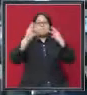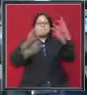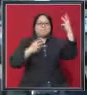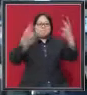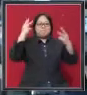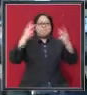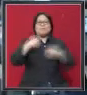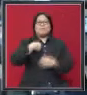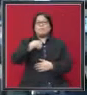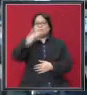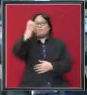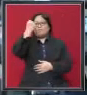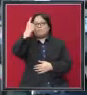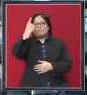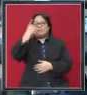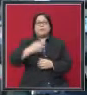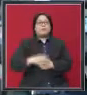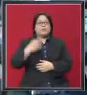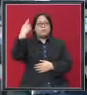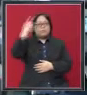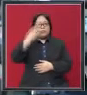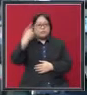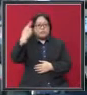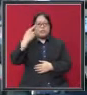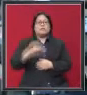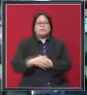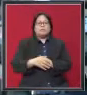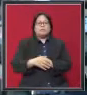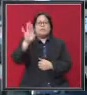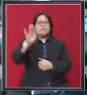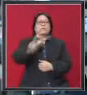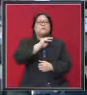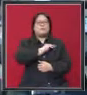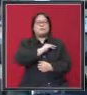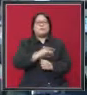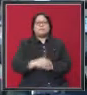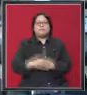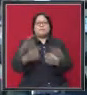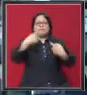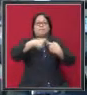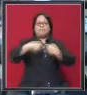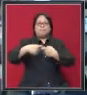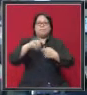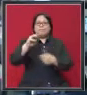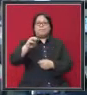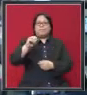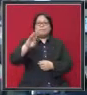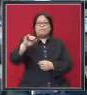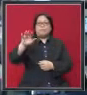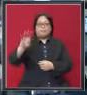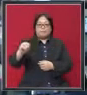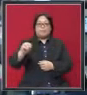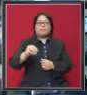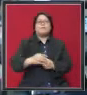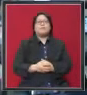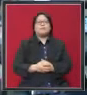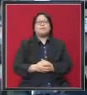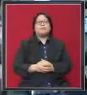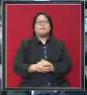memang faham itu rasional yang diberikan oleh Yang Berhormat Menteri berkaitan dengan moratorium